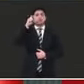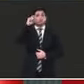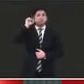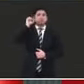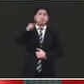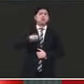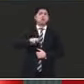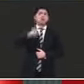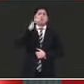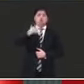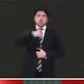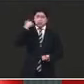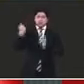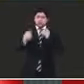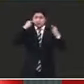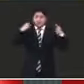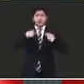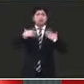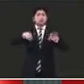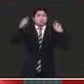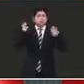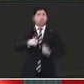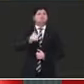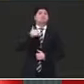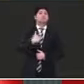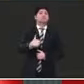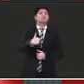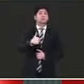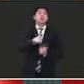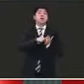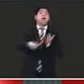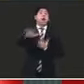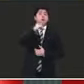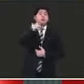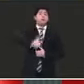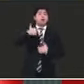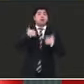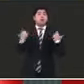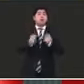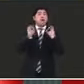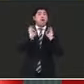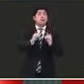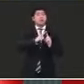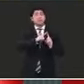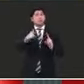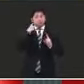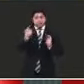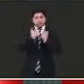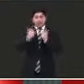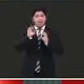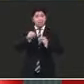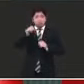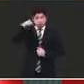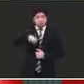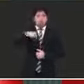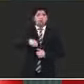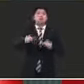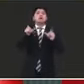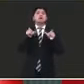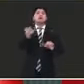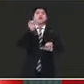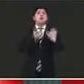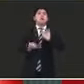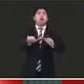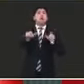kendi işimize bakabiliyoruz hemen her kabine toplantımızda olduğu gibi bugün de savunma ve